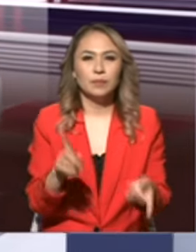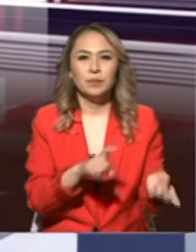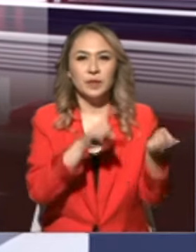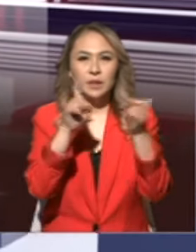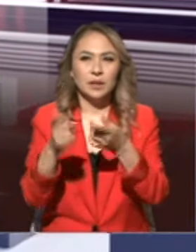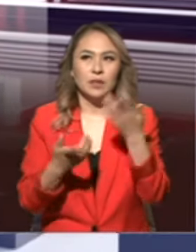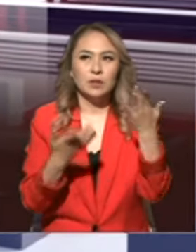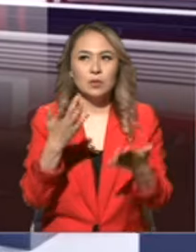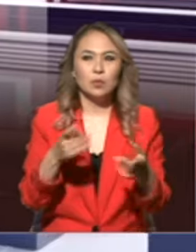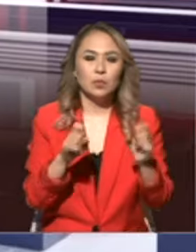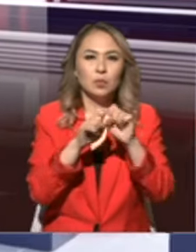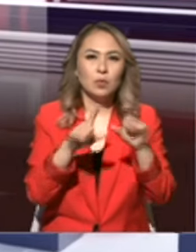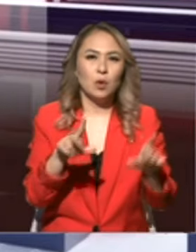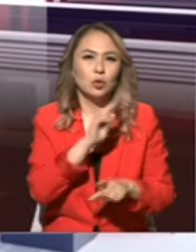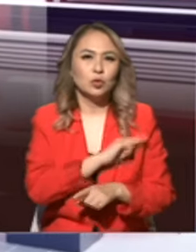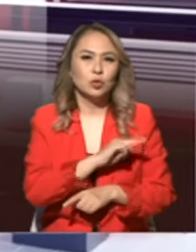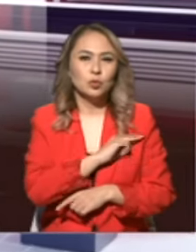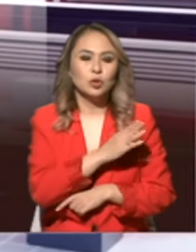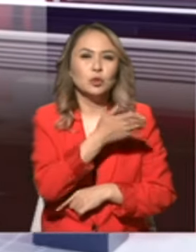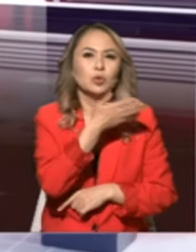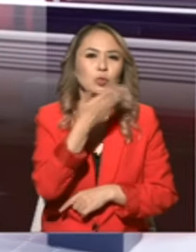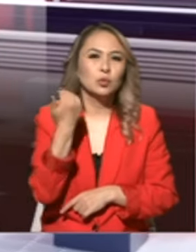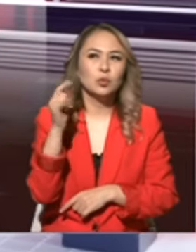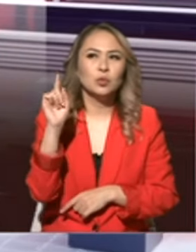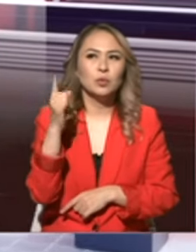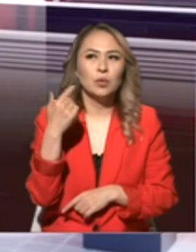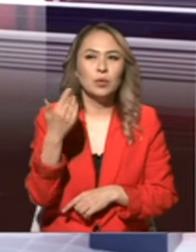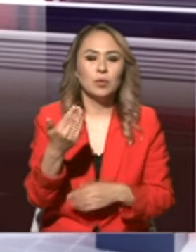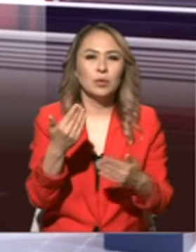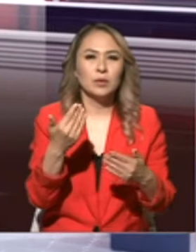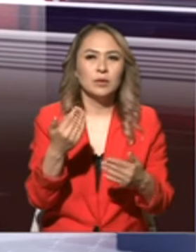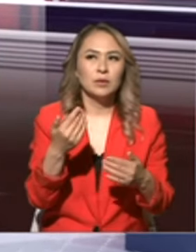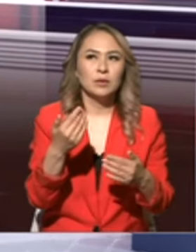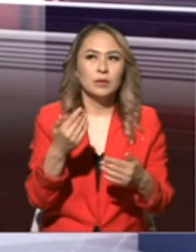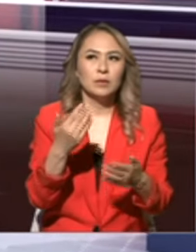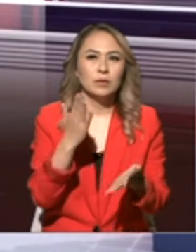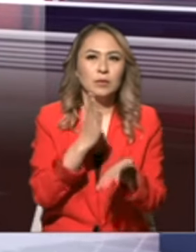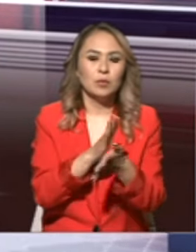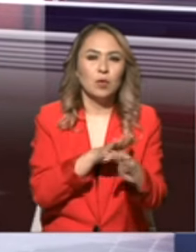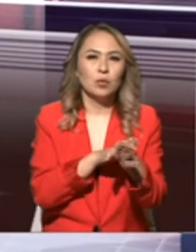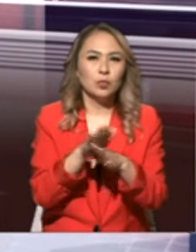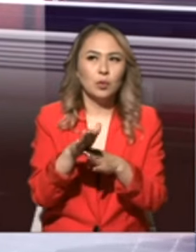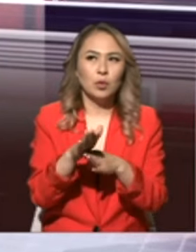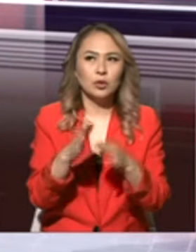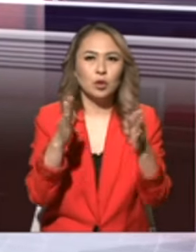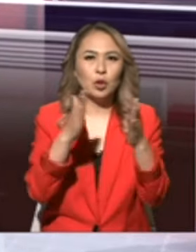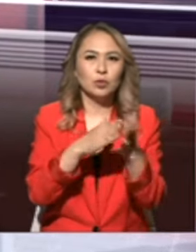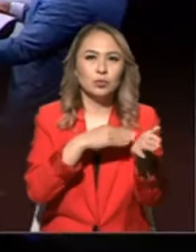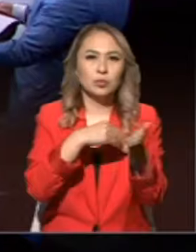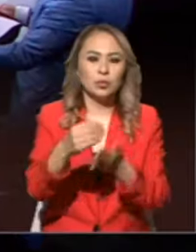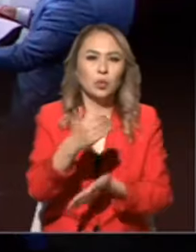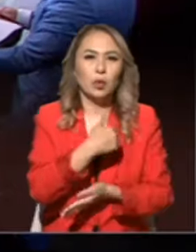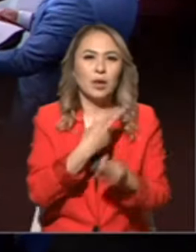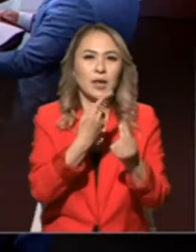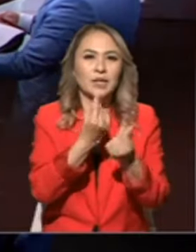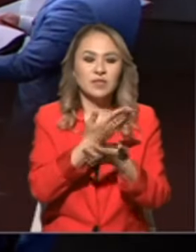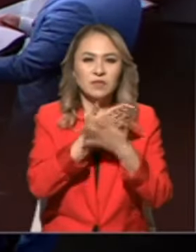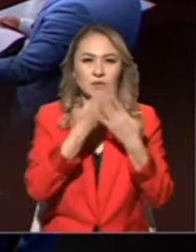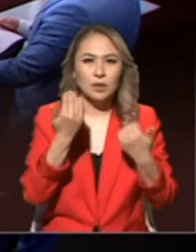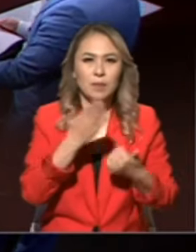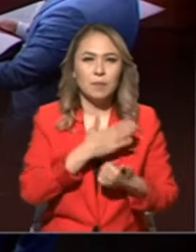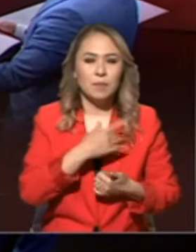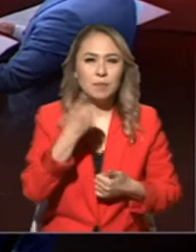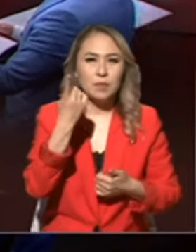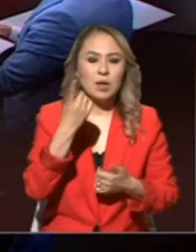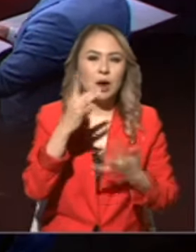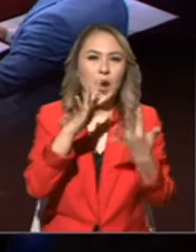болса, мектептер жұмыс жоқ оларға. Өйткені мектептің стаж толық. Үй сатып алайын десе, ақшалары жоқ. Сол кезде біз бір ауылды,